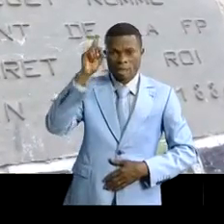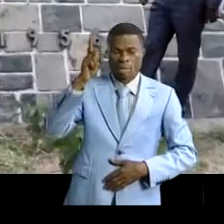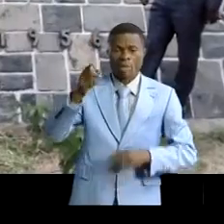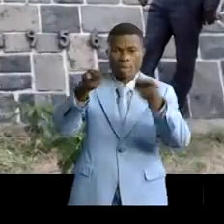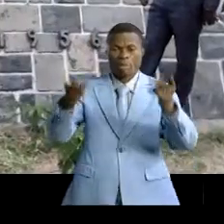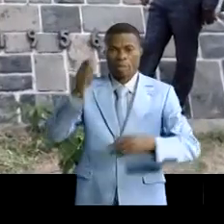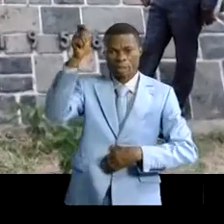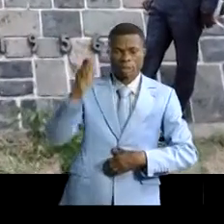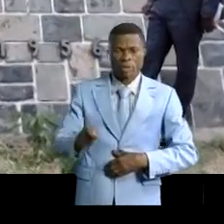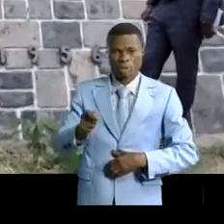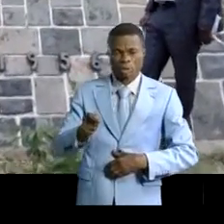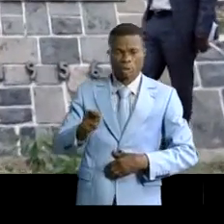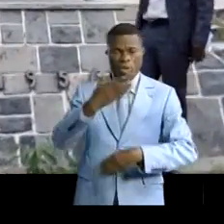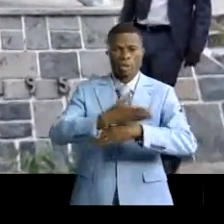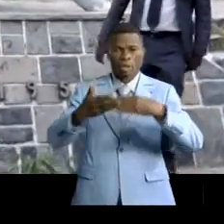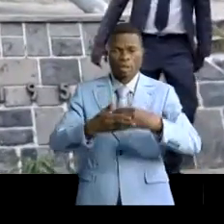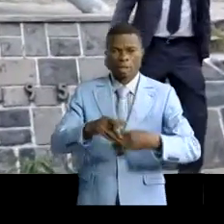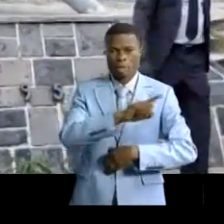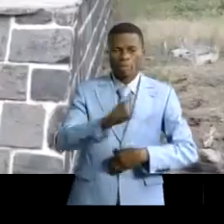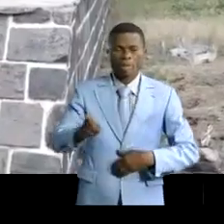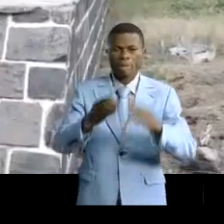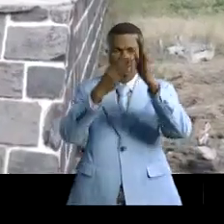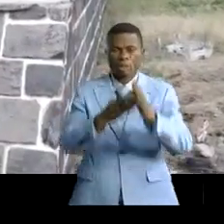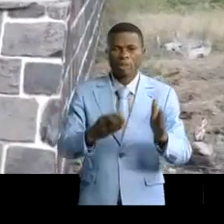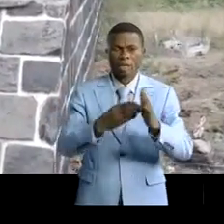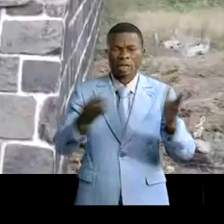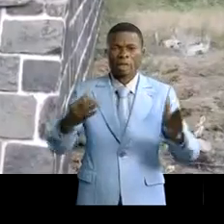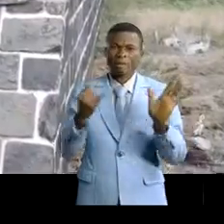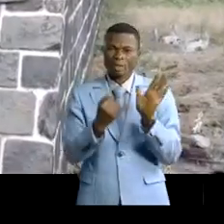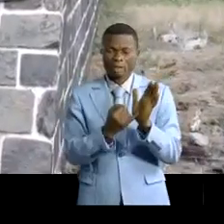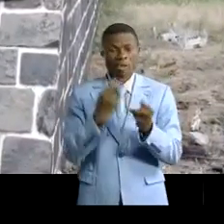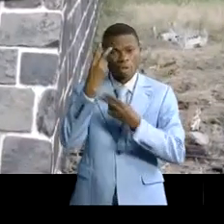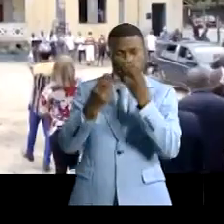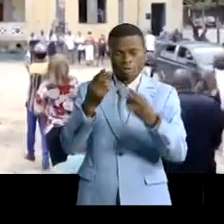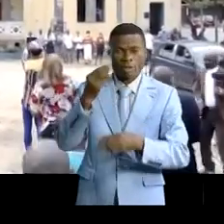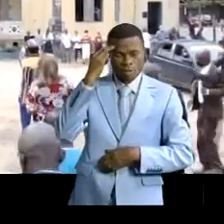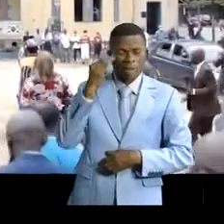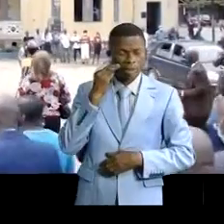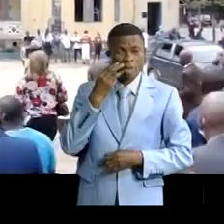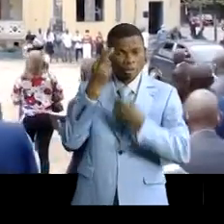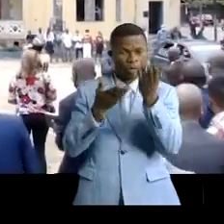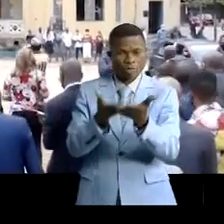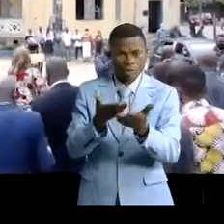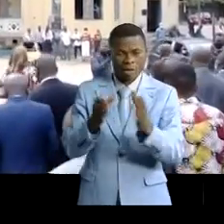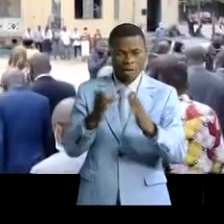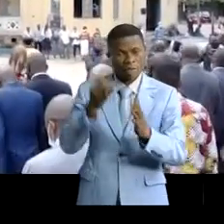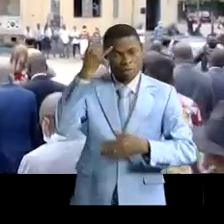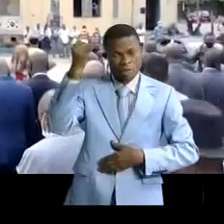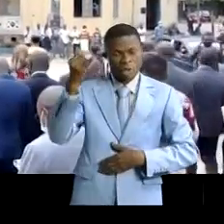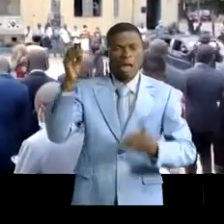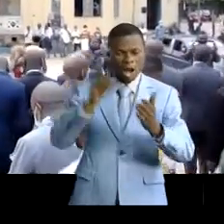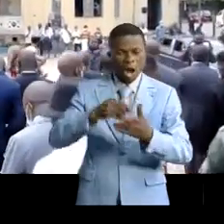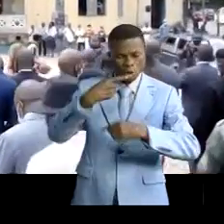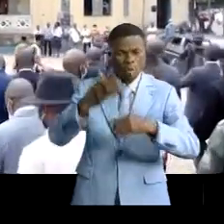la force publique construit en 1886, ont été inspectés par le ministre du Tourisme avec intention de